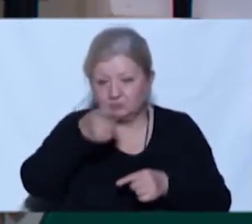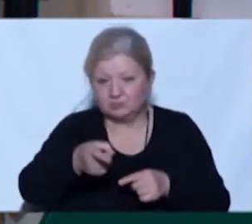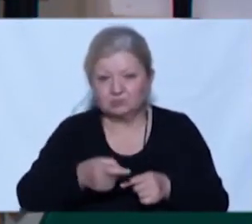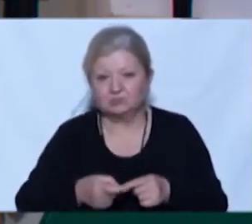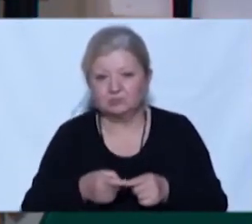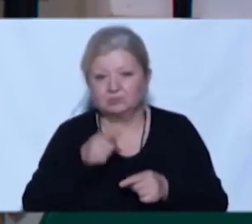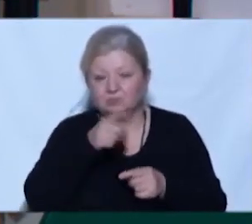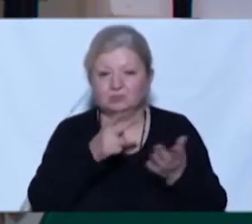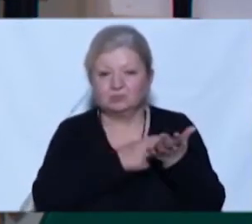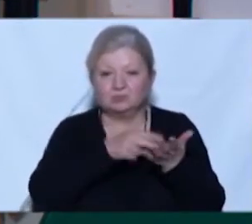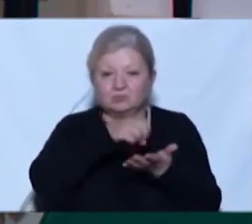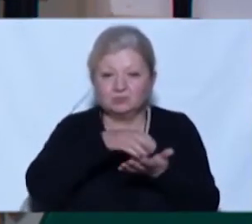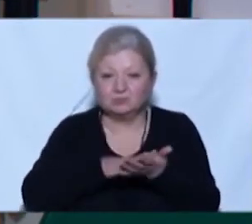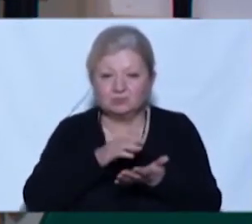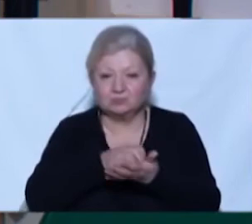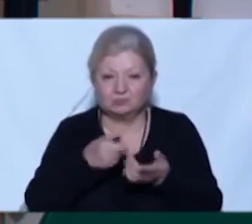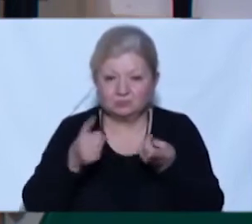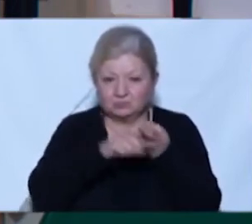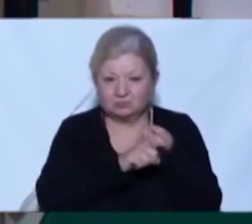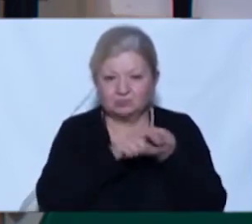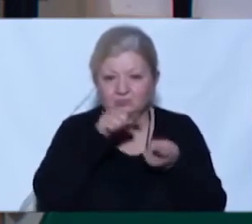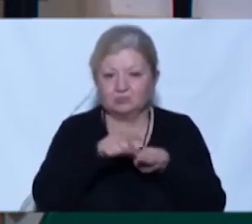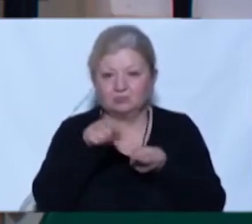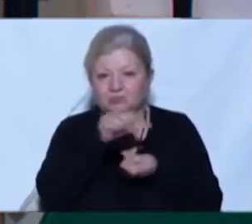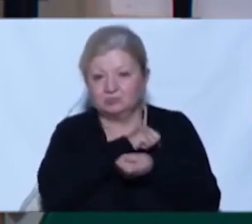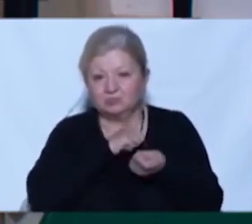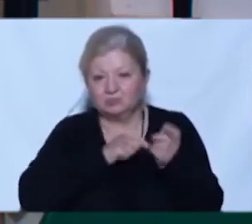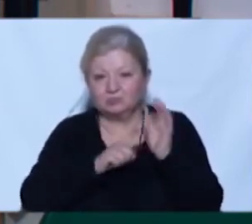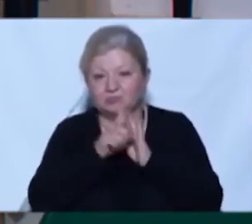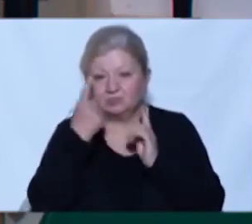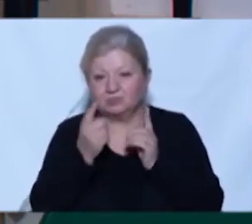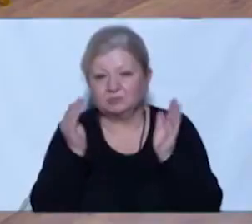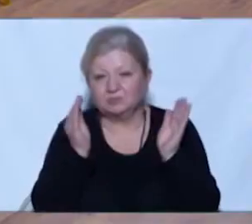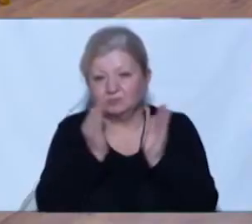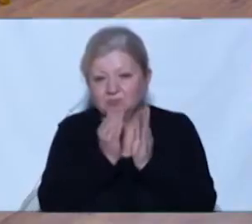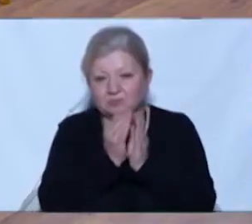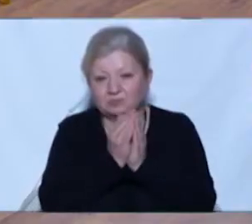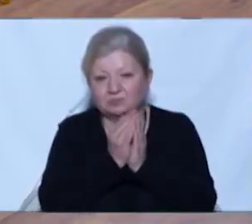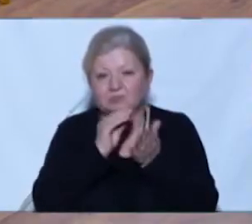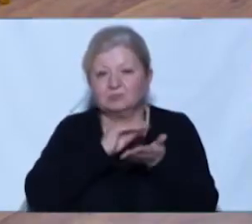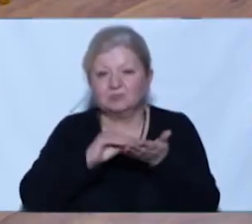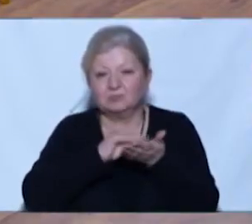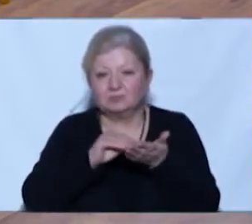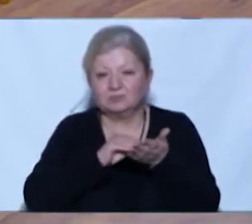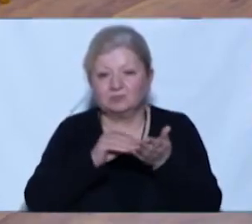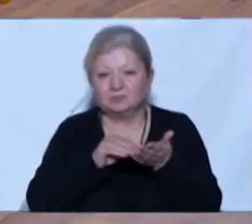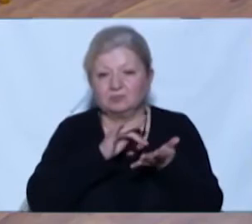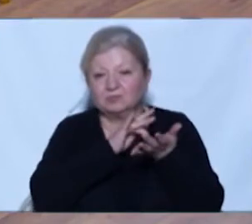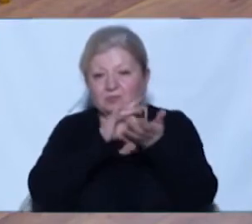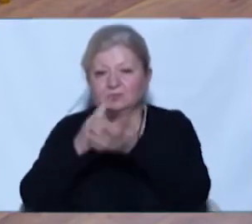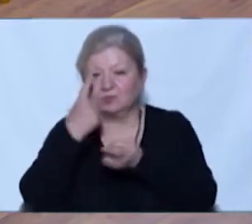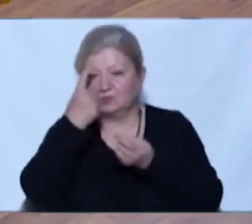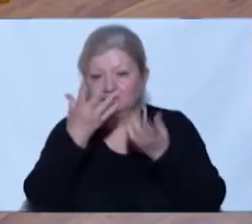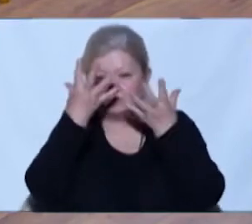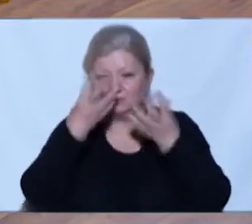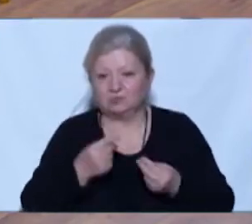ამ დღიურებზე დაყნობით შექმნათ ერთი მცირედი ესე. ექსპედიციის ერთი დღე.